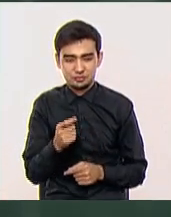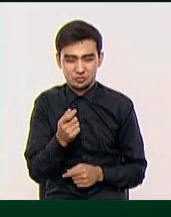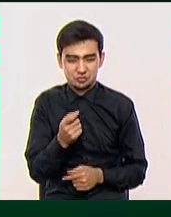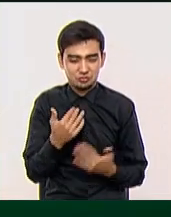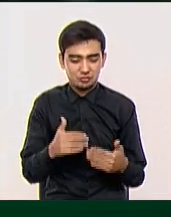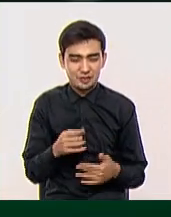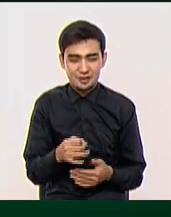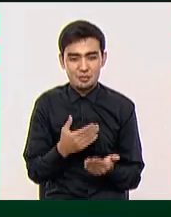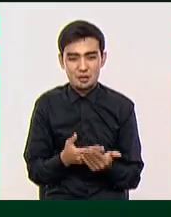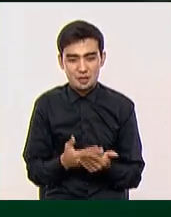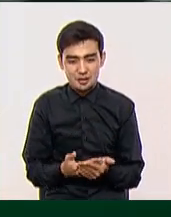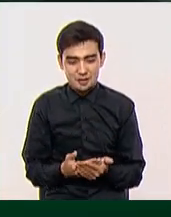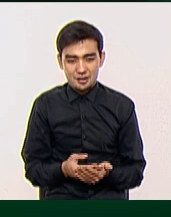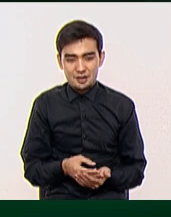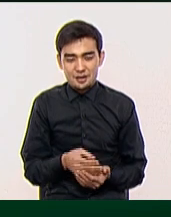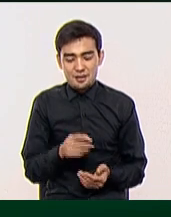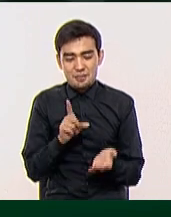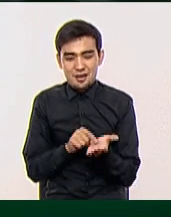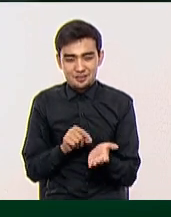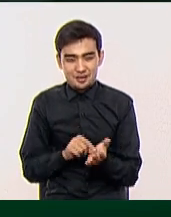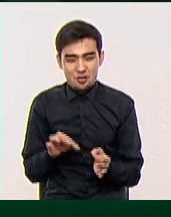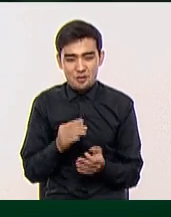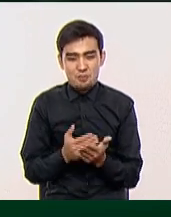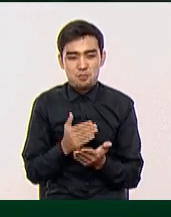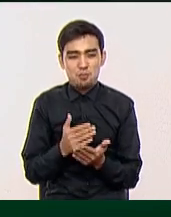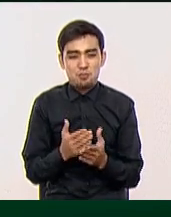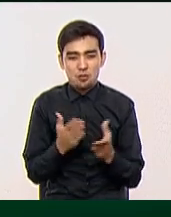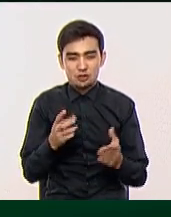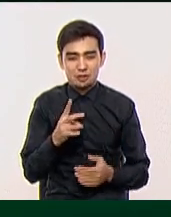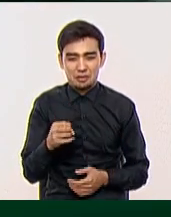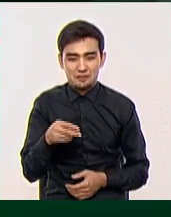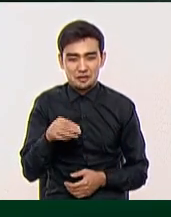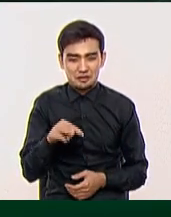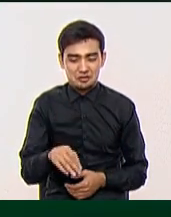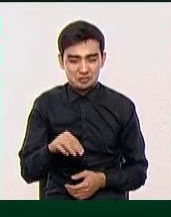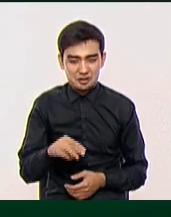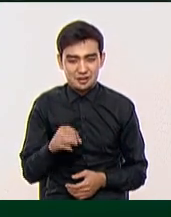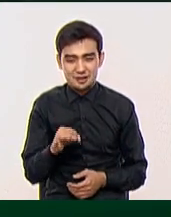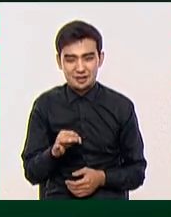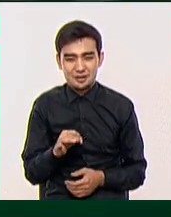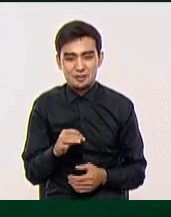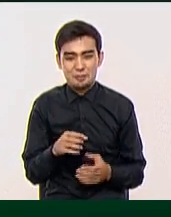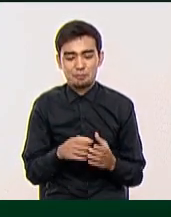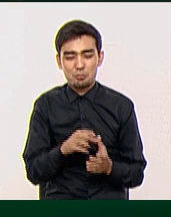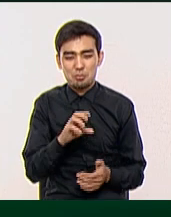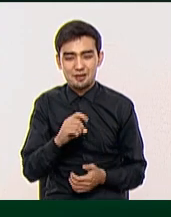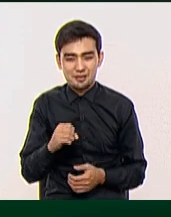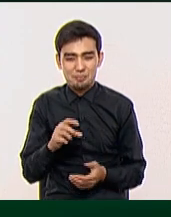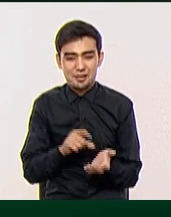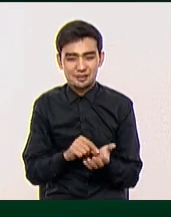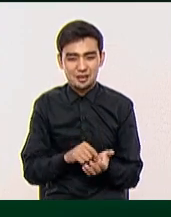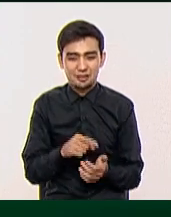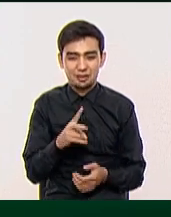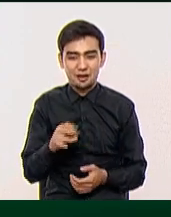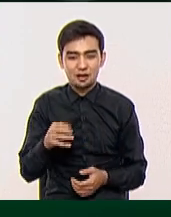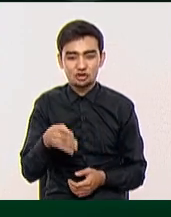немного. Например, минимальная пенсия может стать больше всего на 2000 тенге, базовая пенсия менее чем на 1000 тенге и